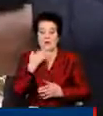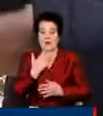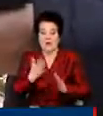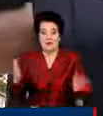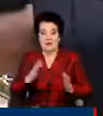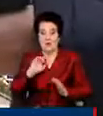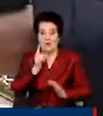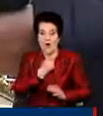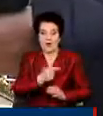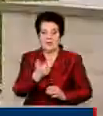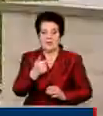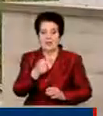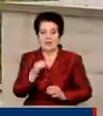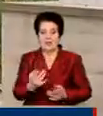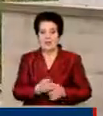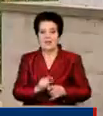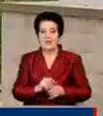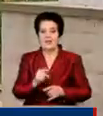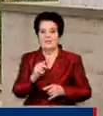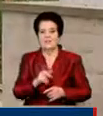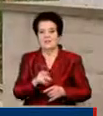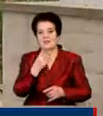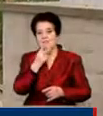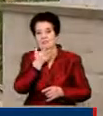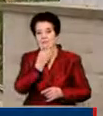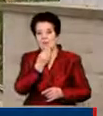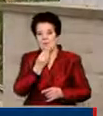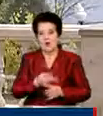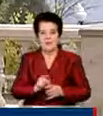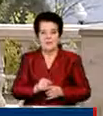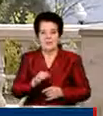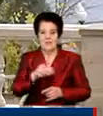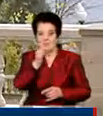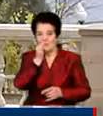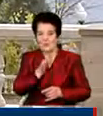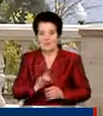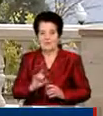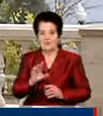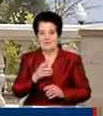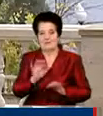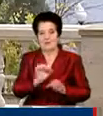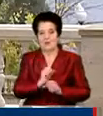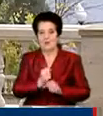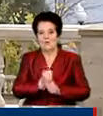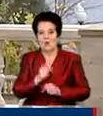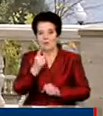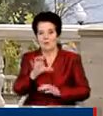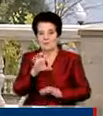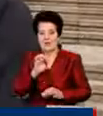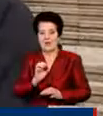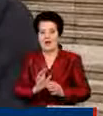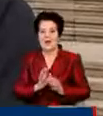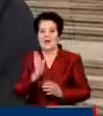Irina Cibârciu și Gheorghe Malăi împart la doi momentele frumoase, așa că nu puteau să rateze o ședință foto o natura ruginie din parcul